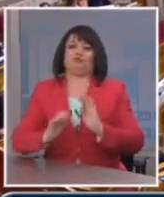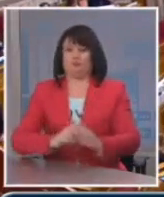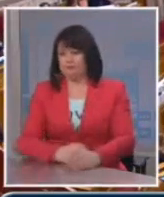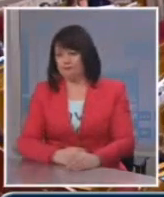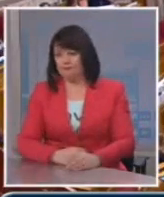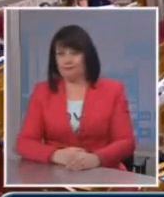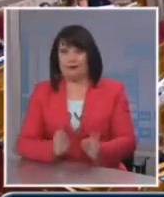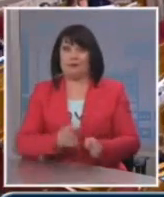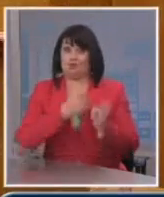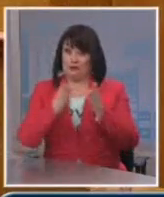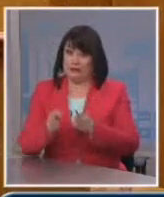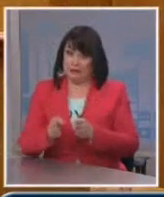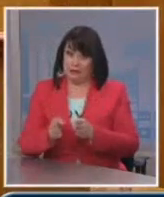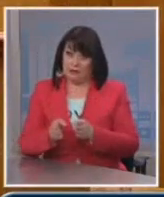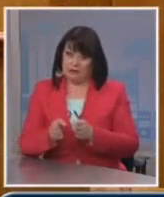Παράλληλα,